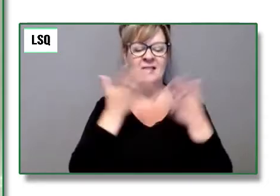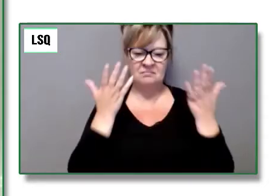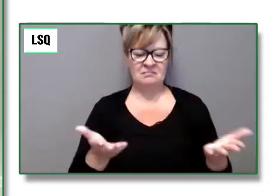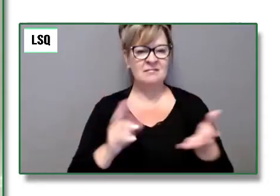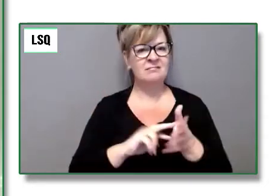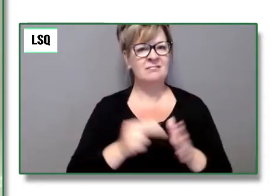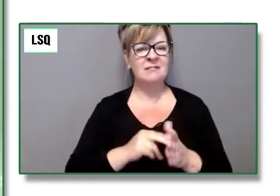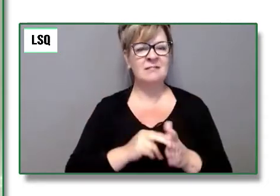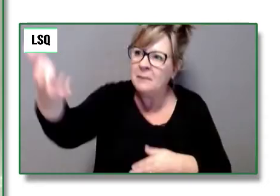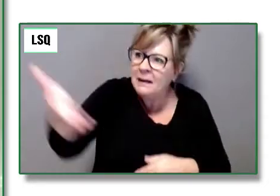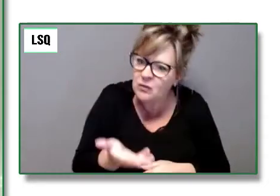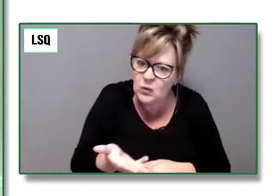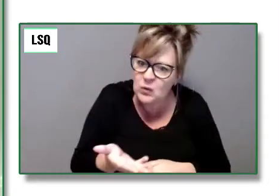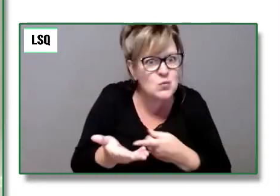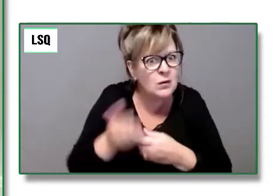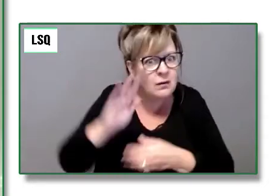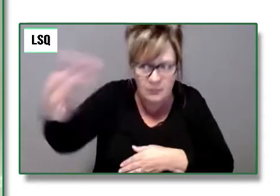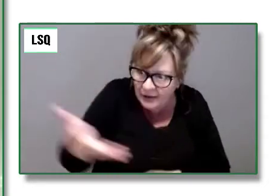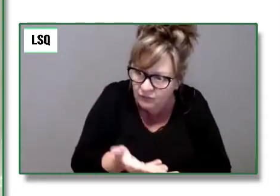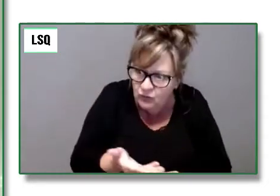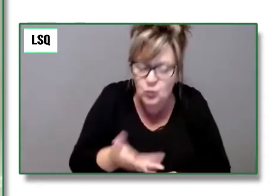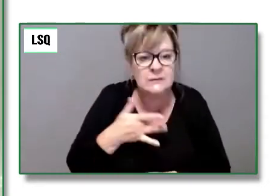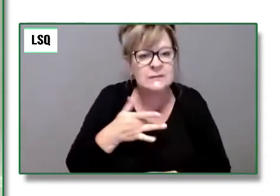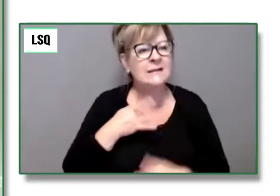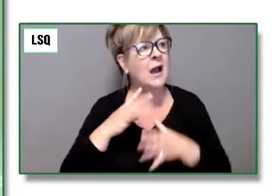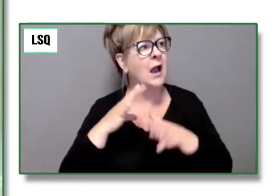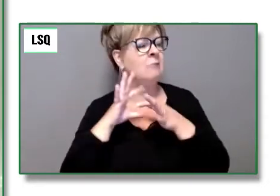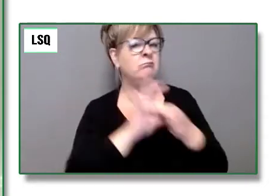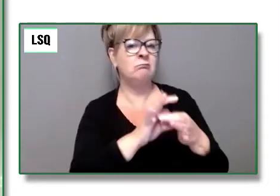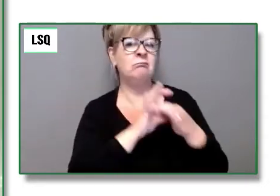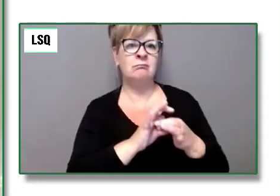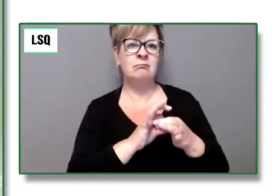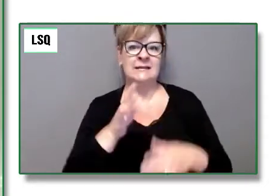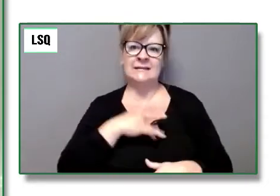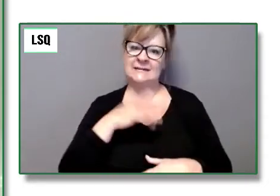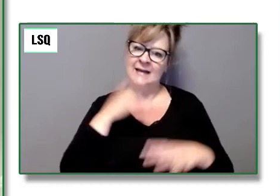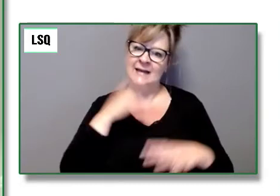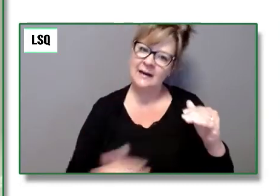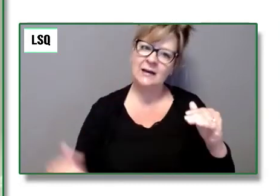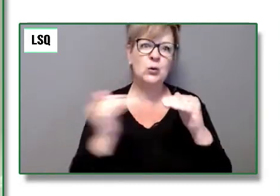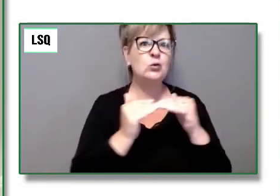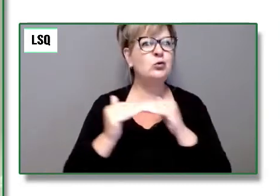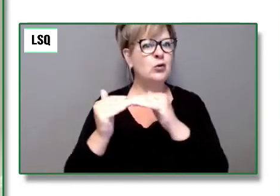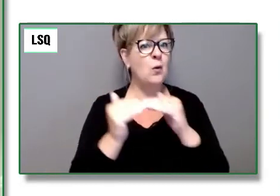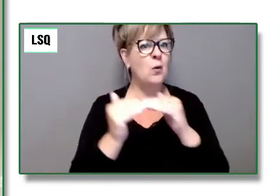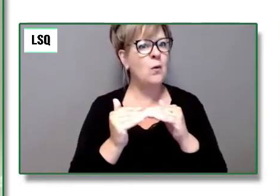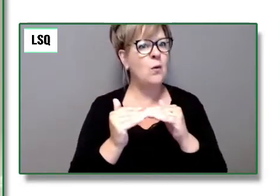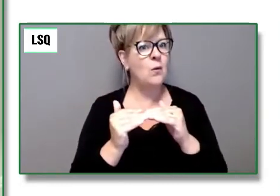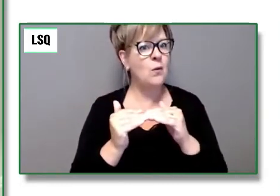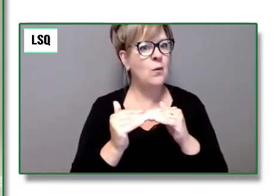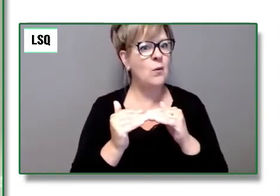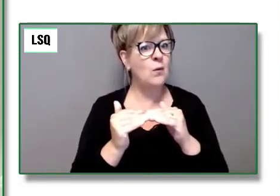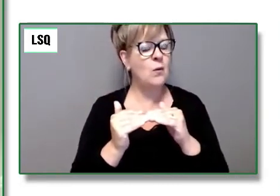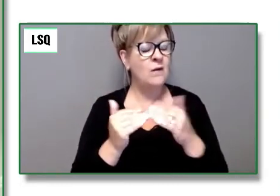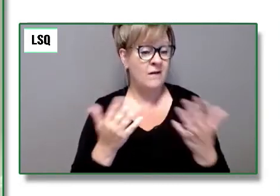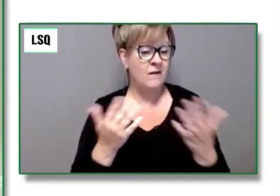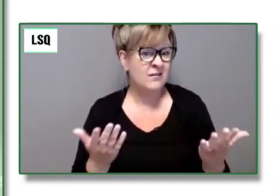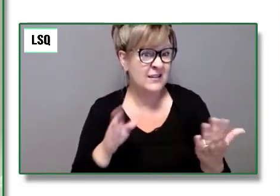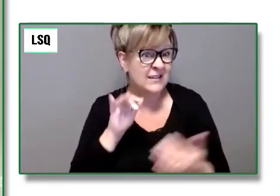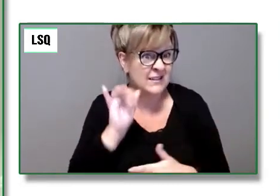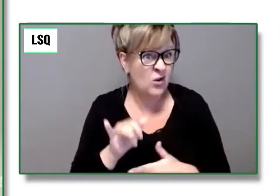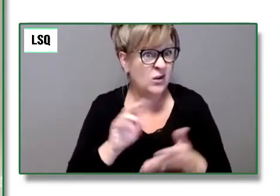Et parfois, c'est intangible. On pourrait même ne pas savoir que c'est ce qui se